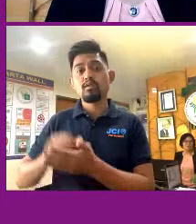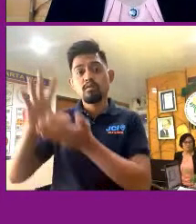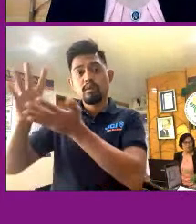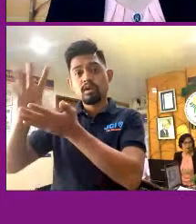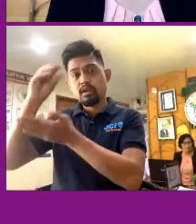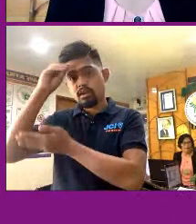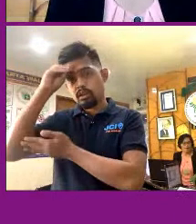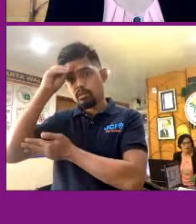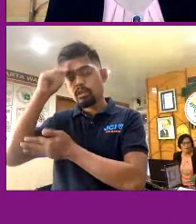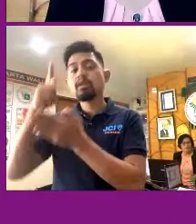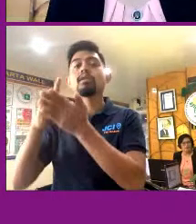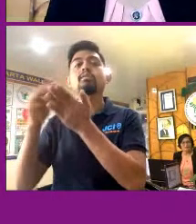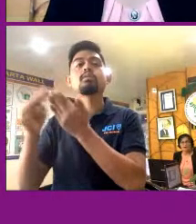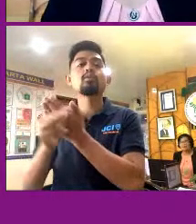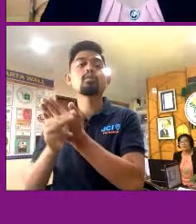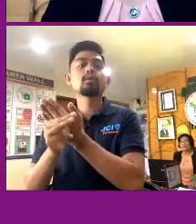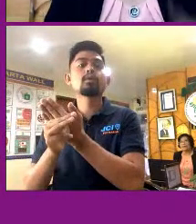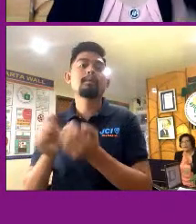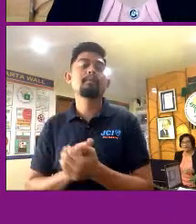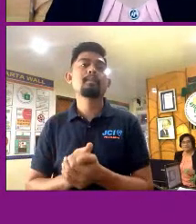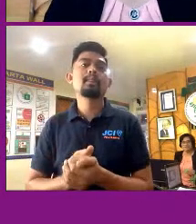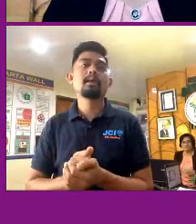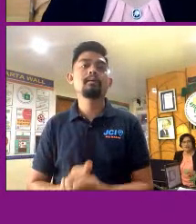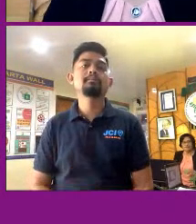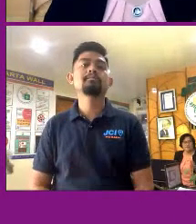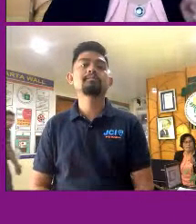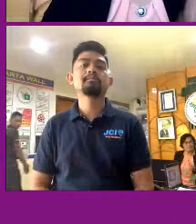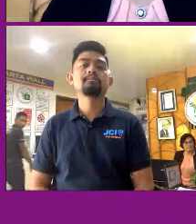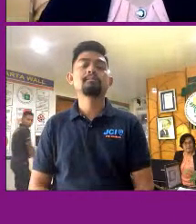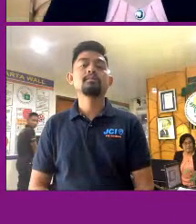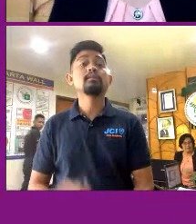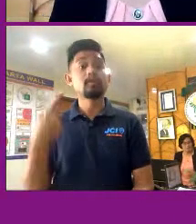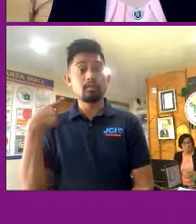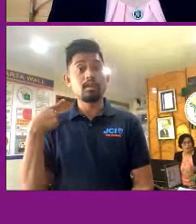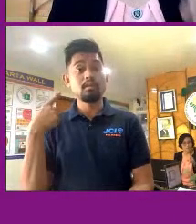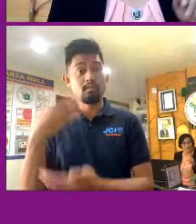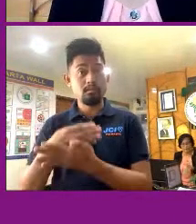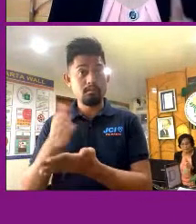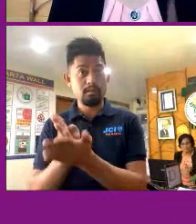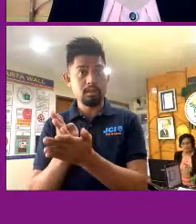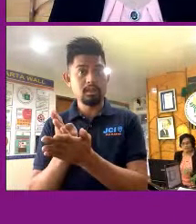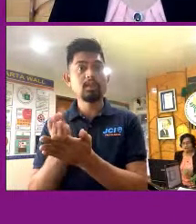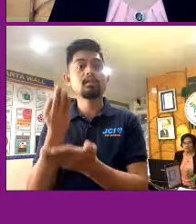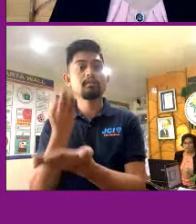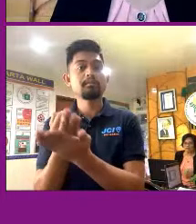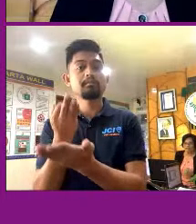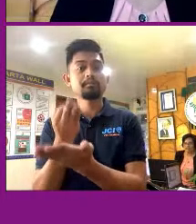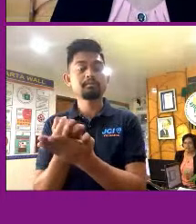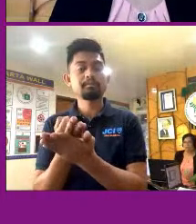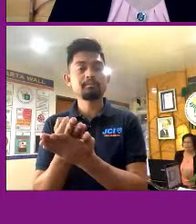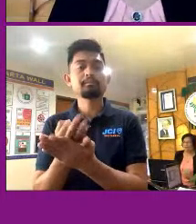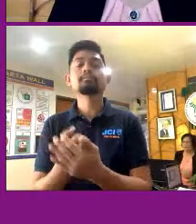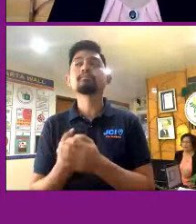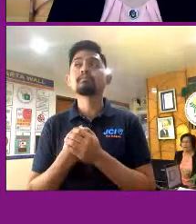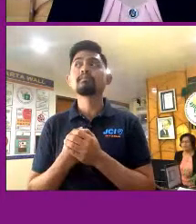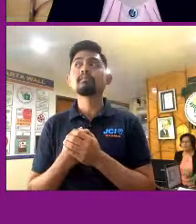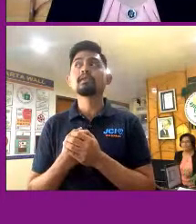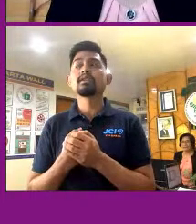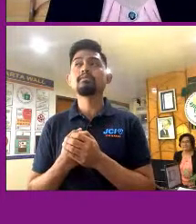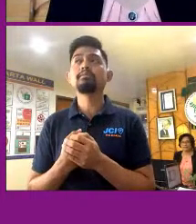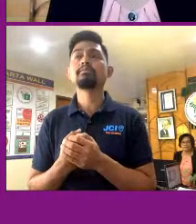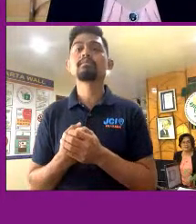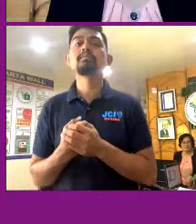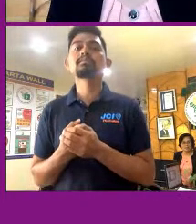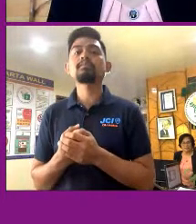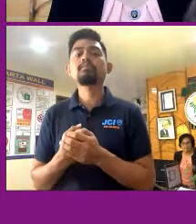natin ng mga programa. The fact that we have the budget, it is incorporated in the